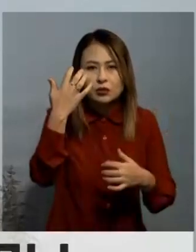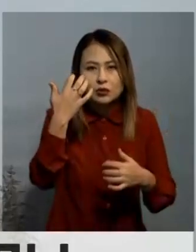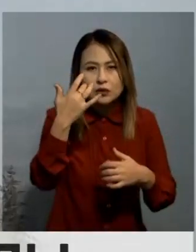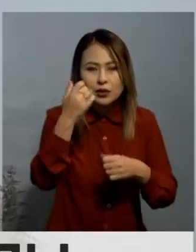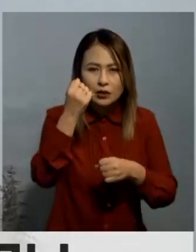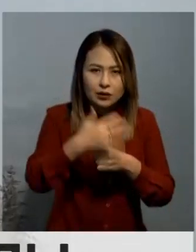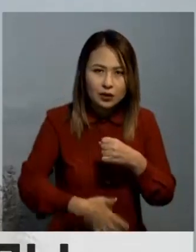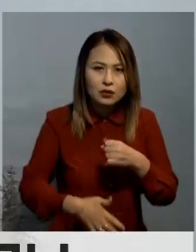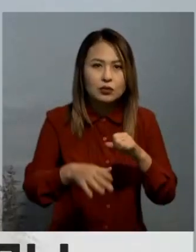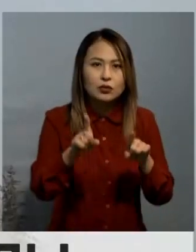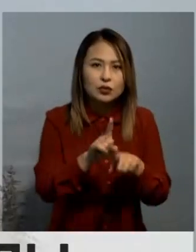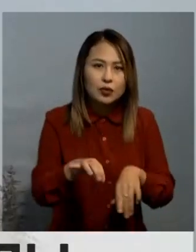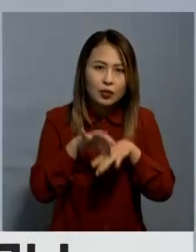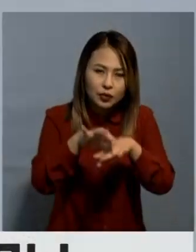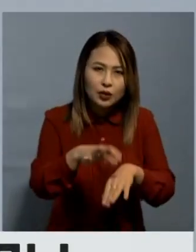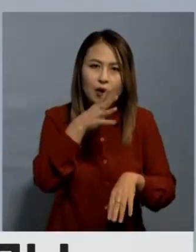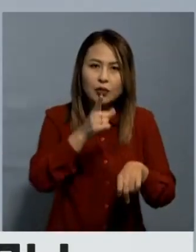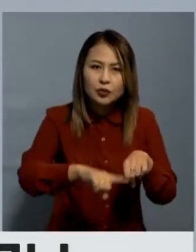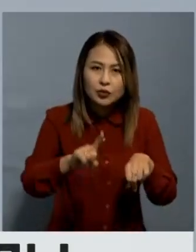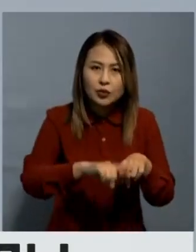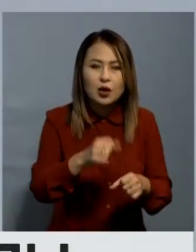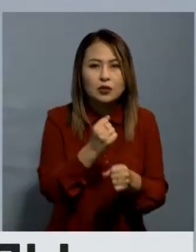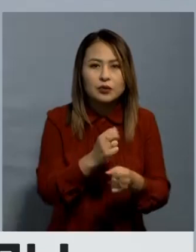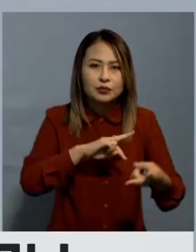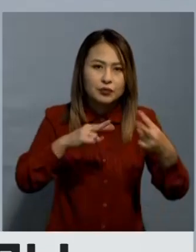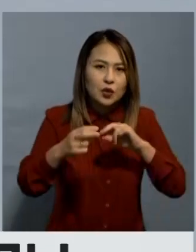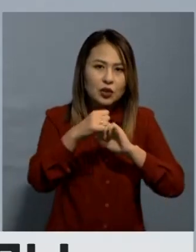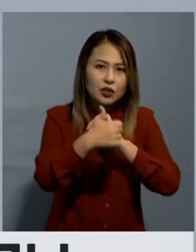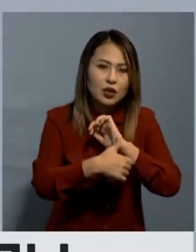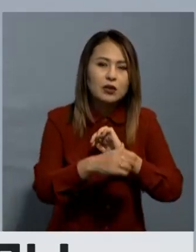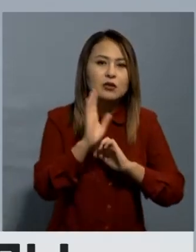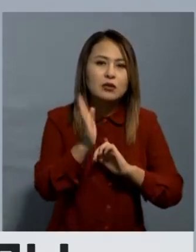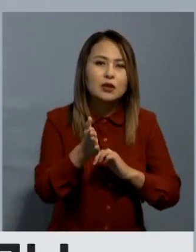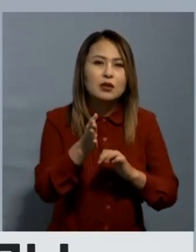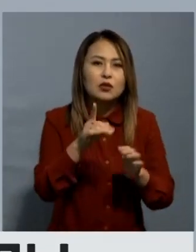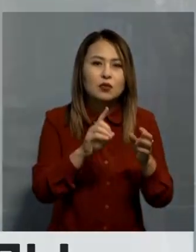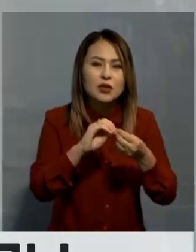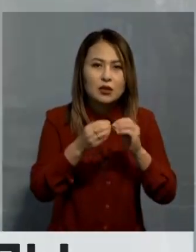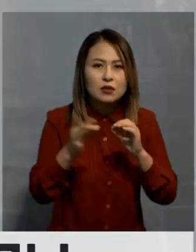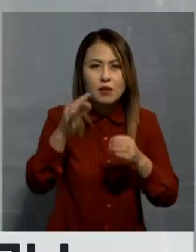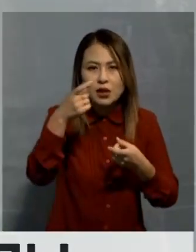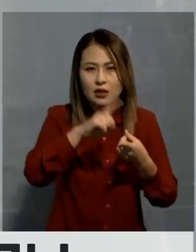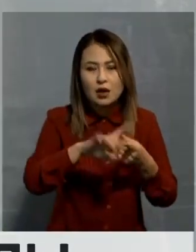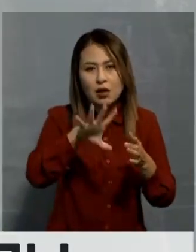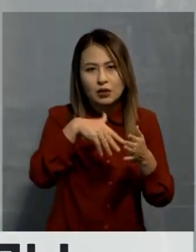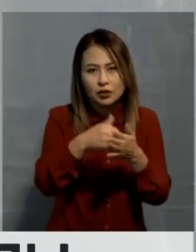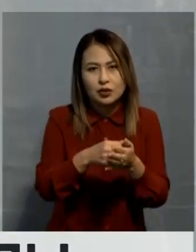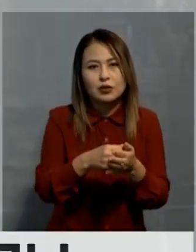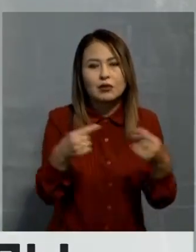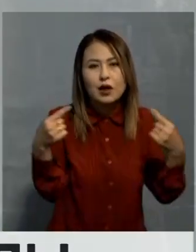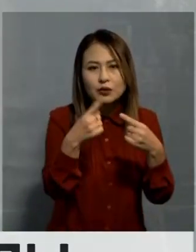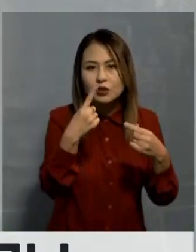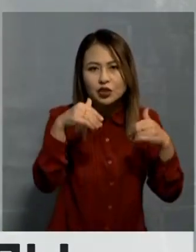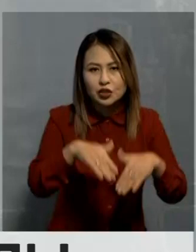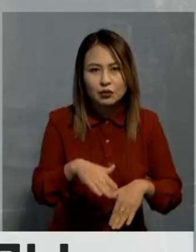жаңғыртудан өткізу қажет. Онда алдағы уақытта турбогенераторлар ауыстырылады. 16-шы қазандықты іске қосу мәселесі мәселесіне байланысты әлі күнге